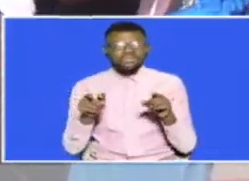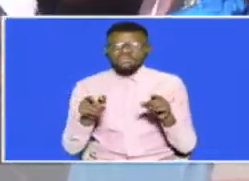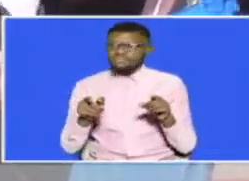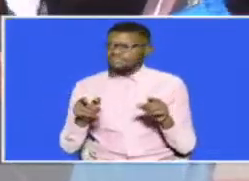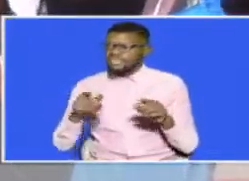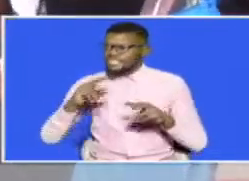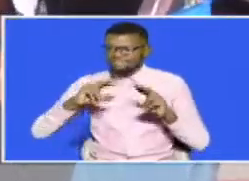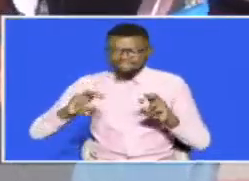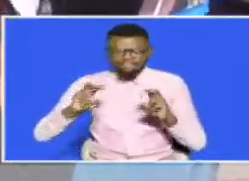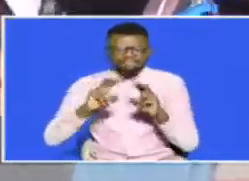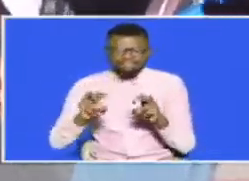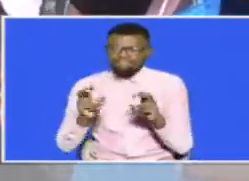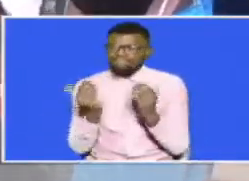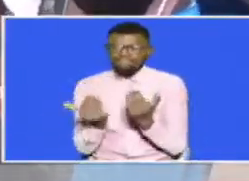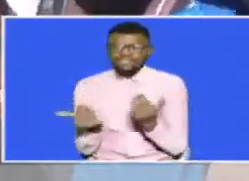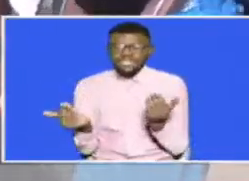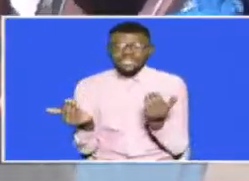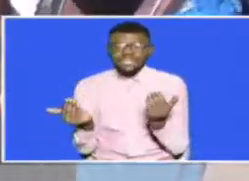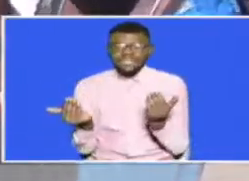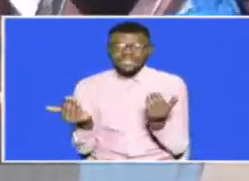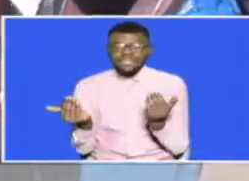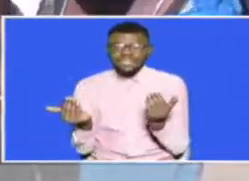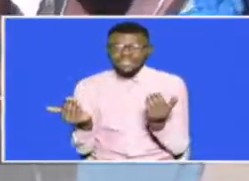Tukaanza kutafuta watoto huku,